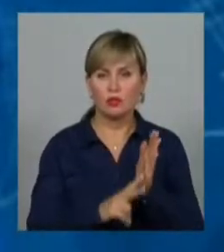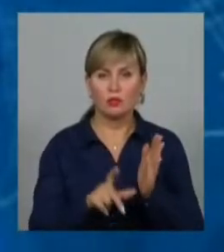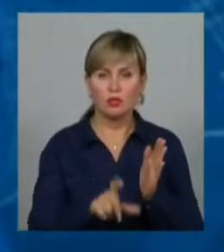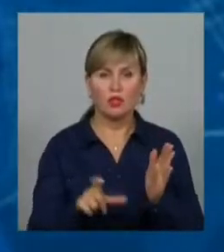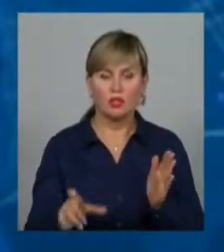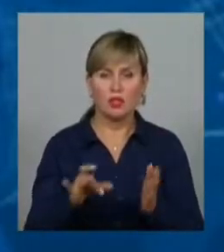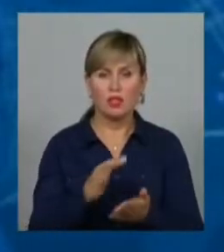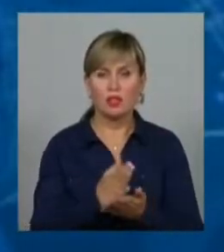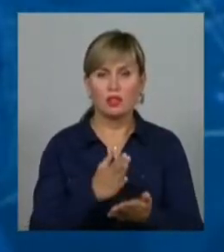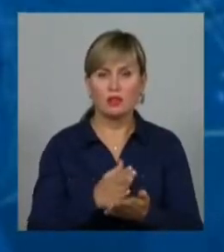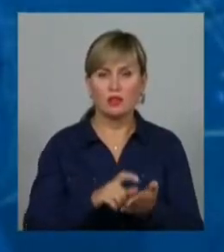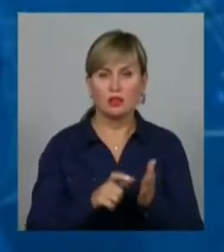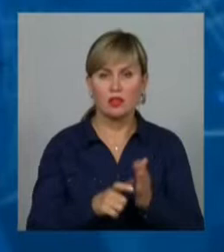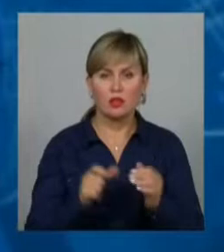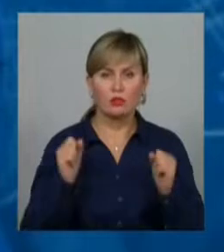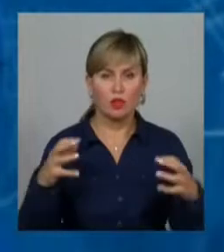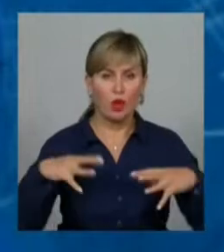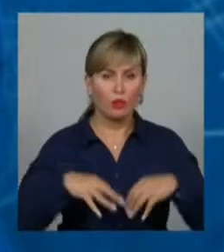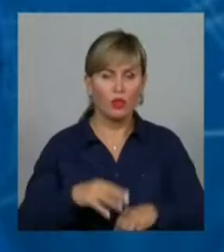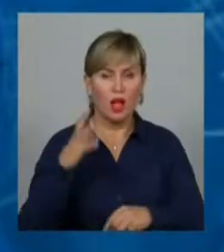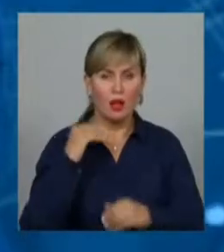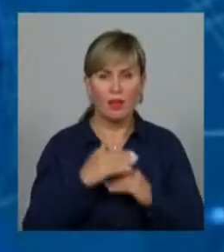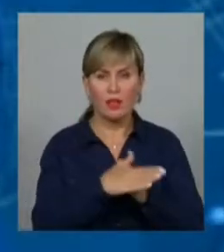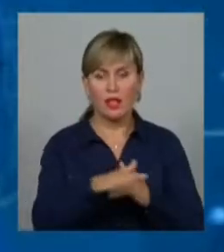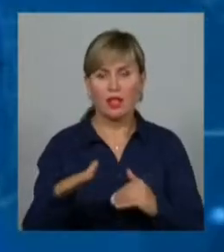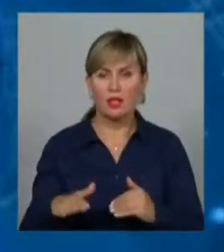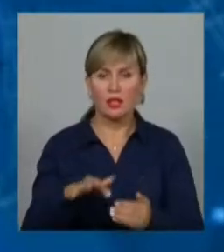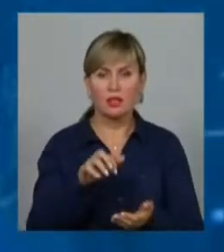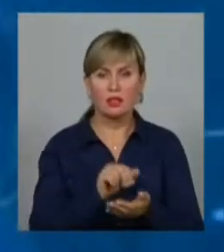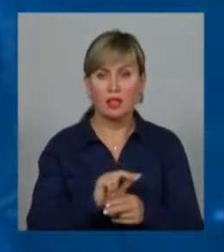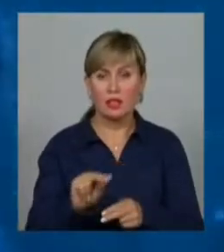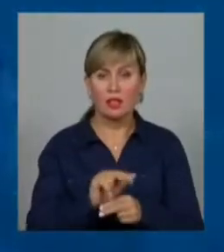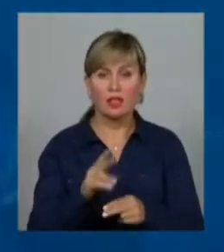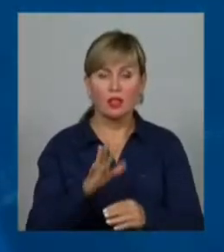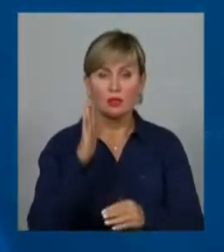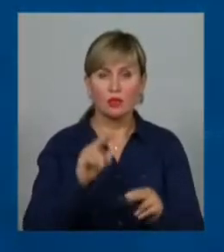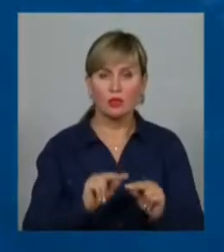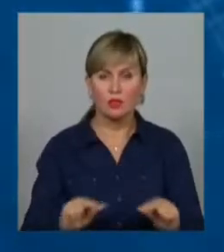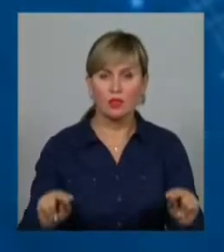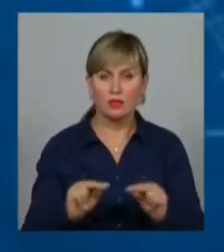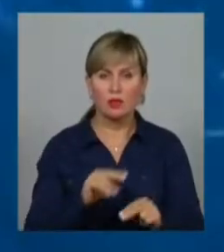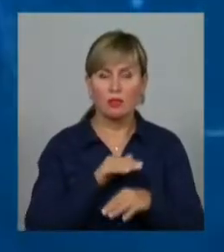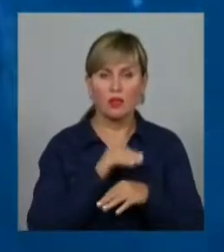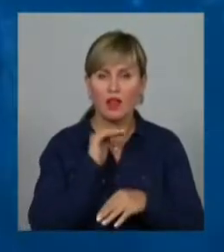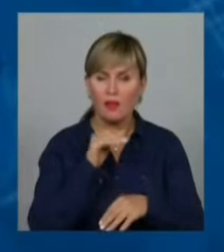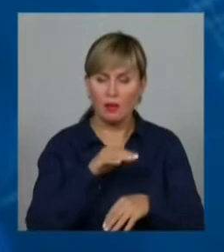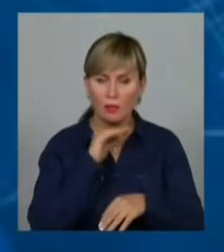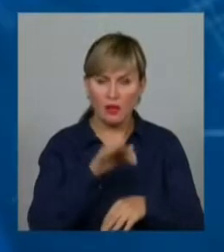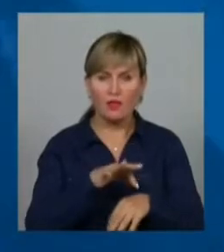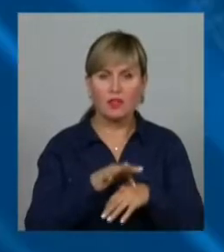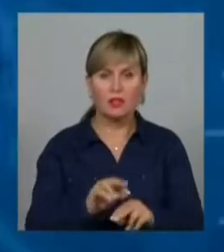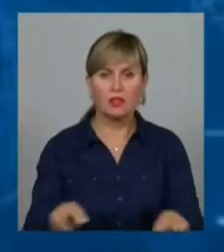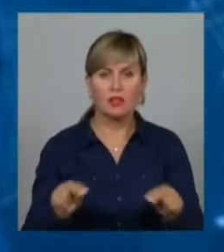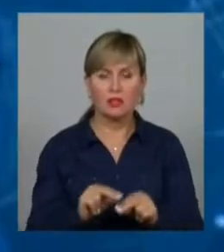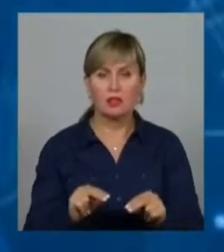и расположена в здании спорткомплекса алматы арена занятия для будущих чемпионов проводят профессиональные казахстанские тренеры в